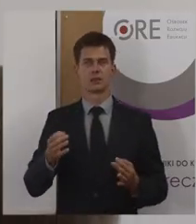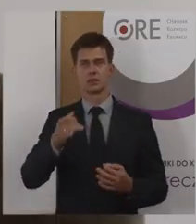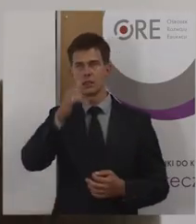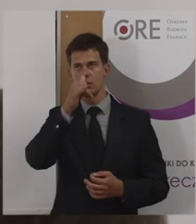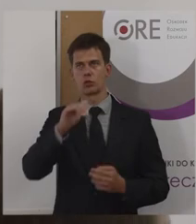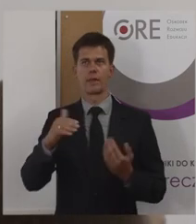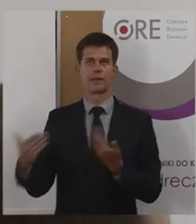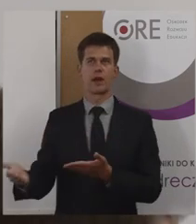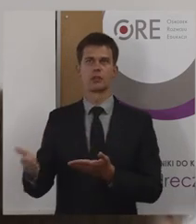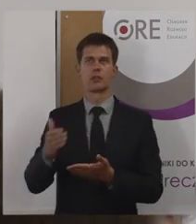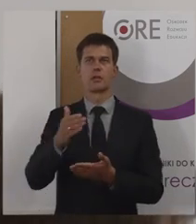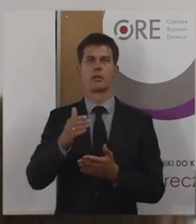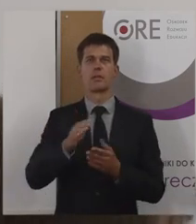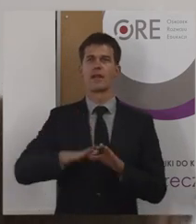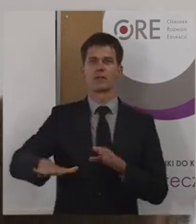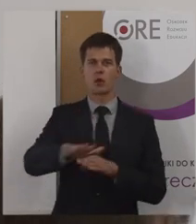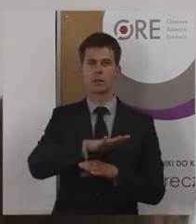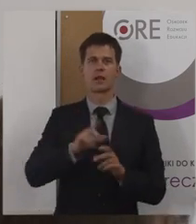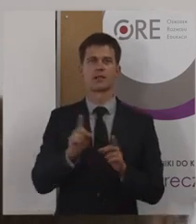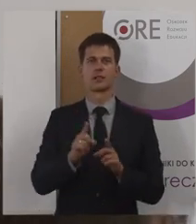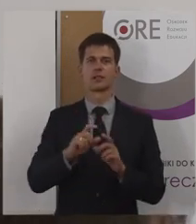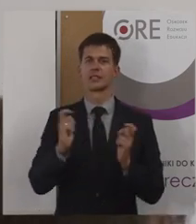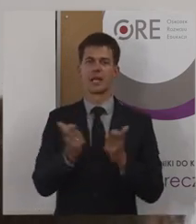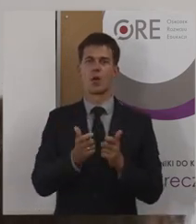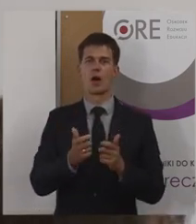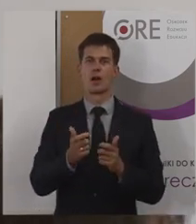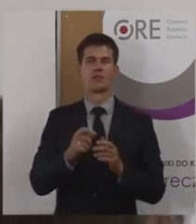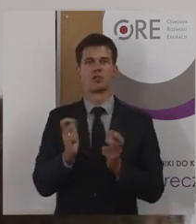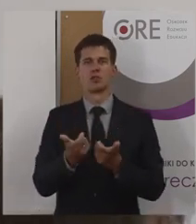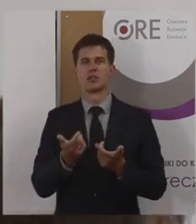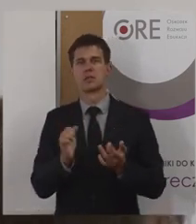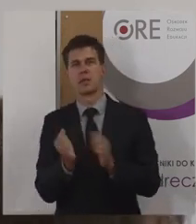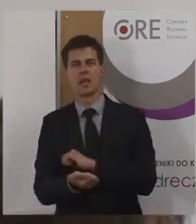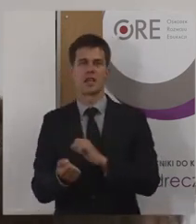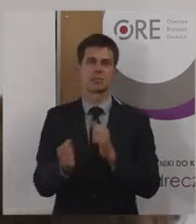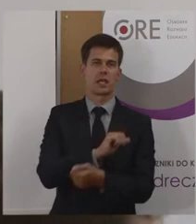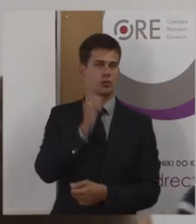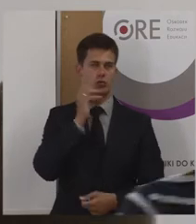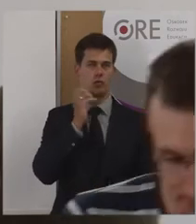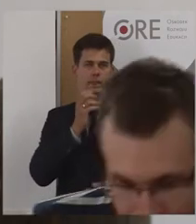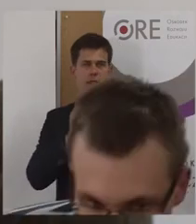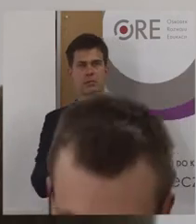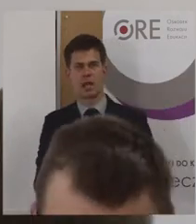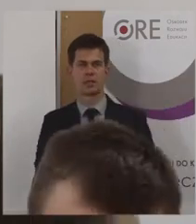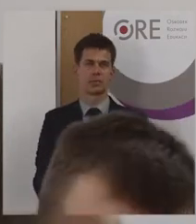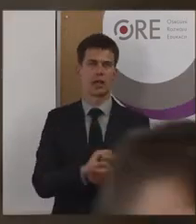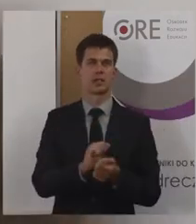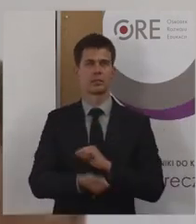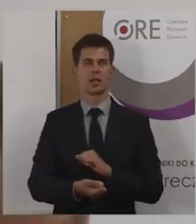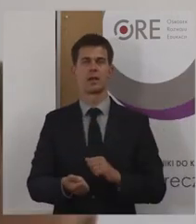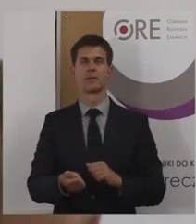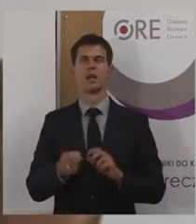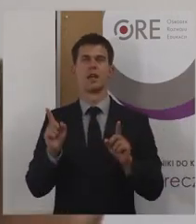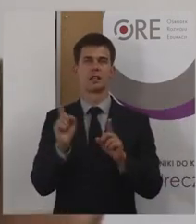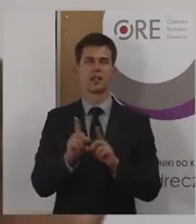dlatego że platforma i cała jej architektura są na razie płynne i cały czas się zmieniają. Jeśli chodzi o alternatywy